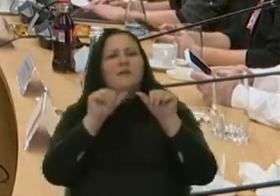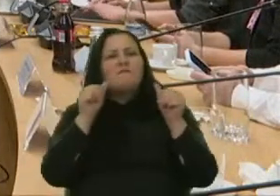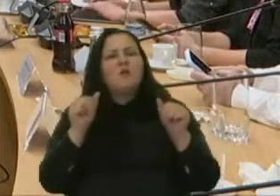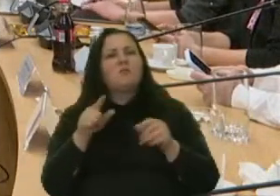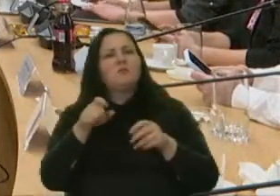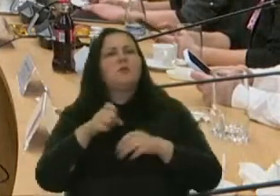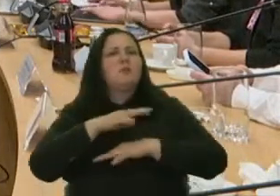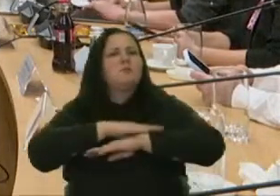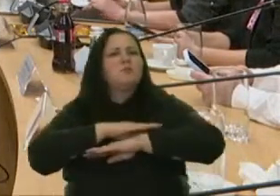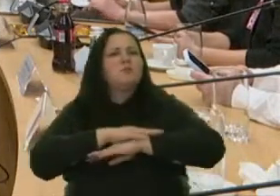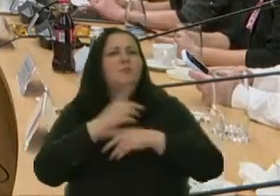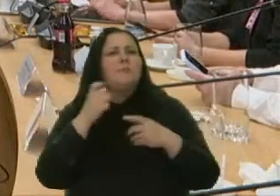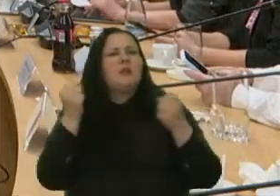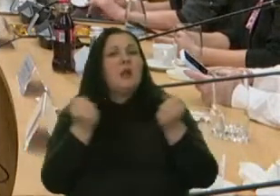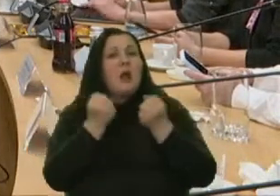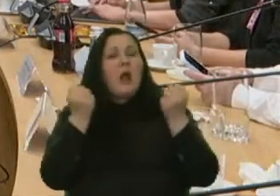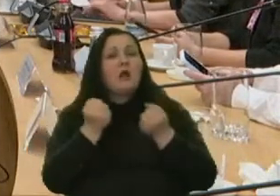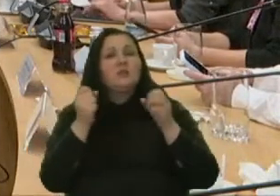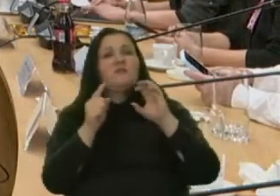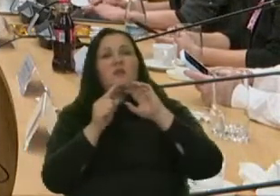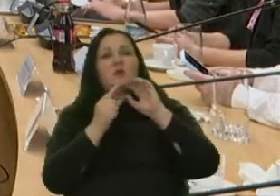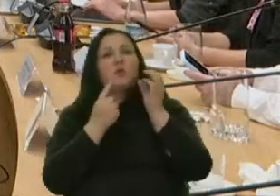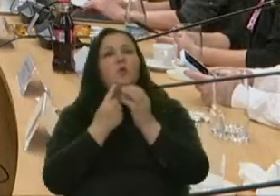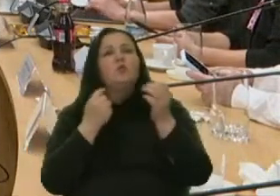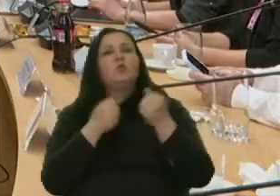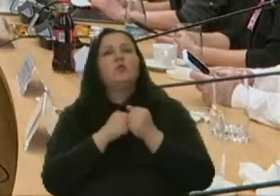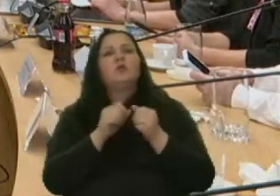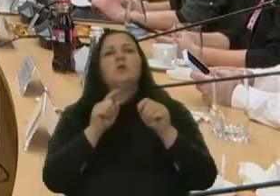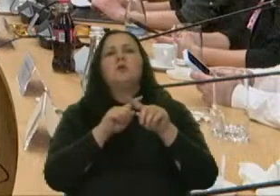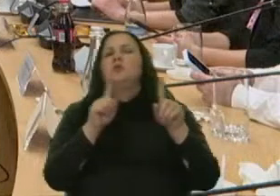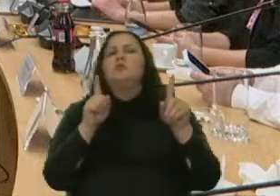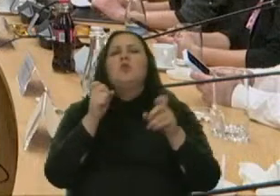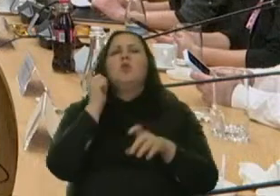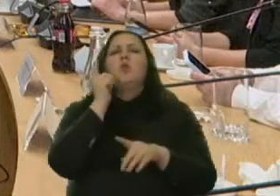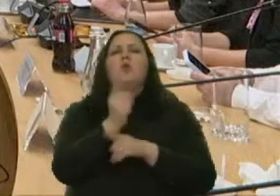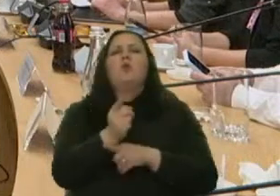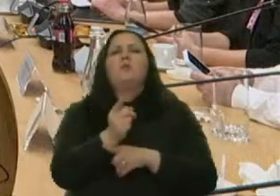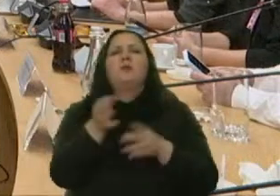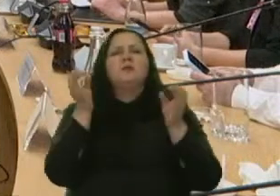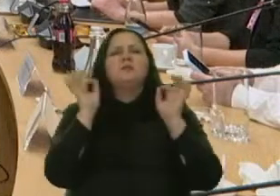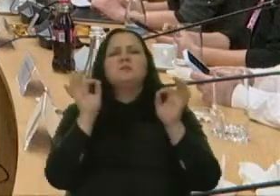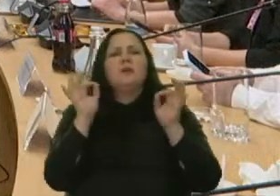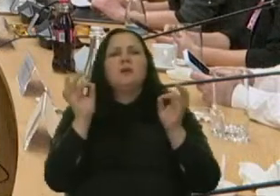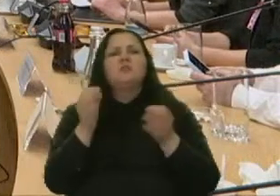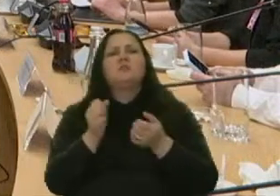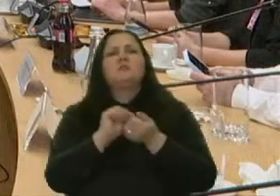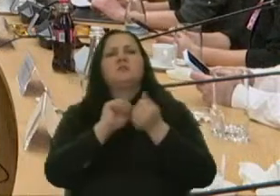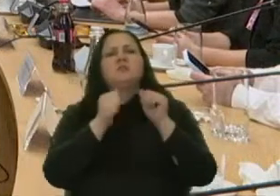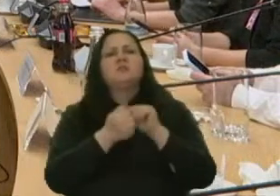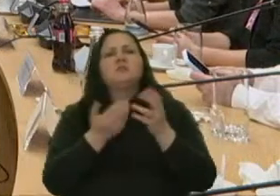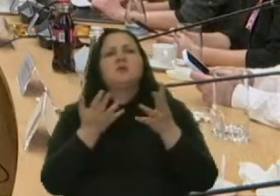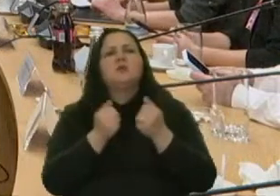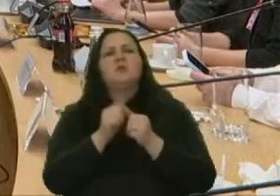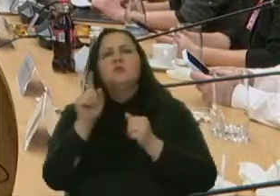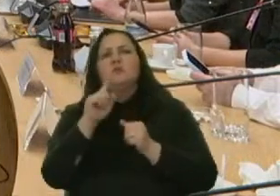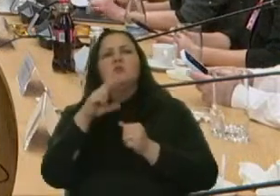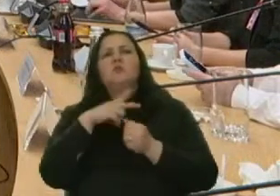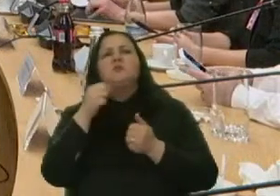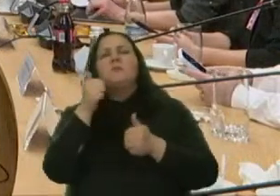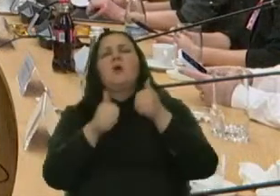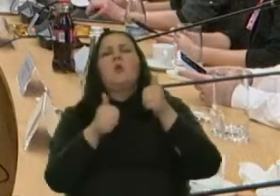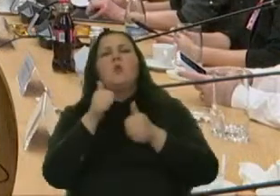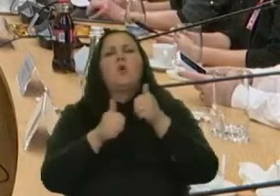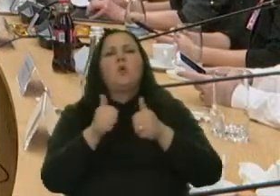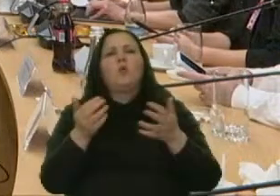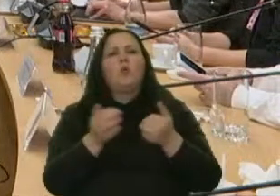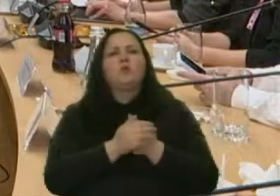ar manifesta ea pentru Activități culturale nu neapărat specializate sau nu suntem la un concurs nu